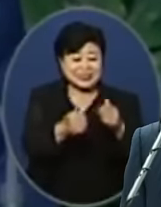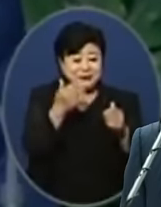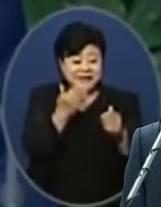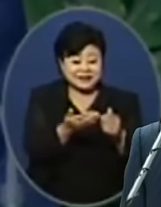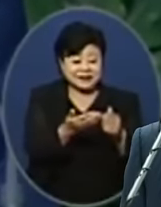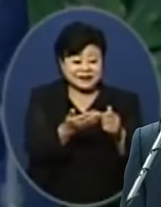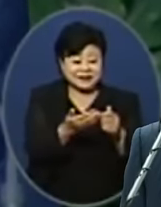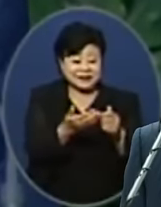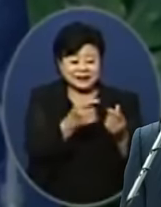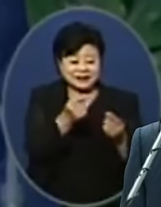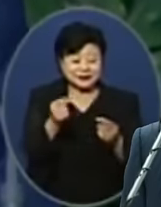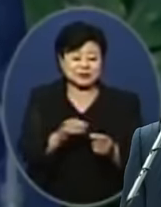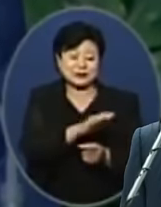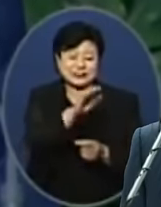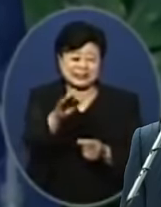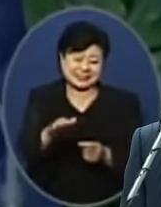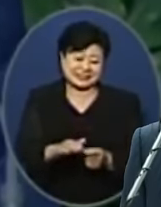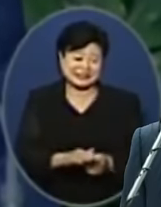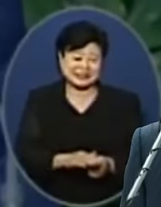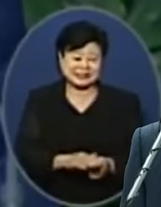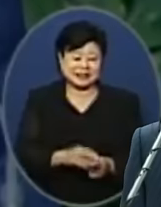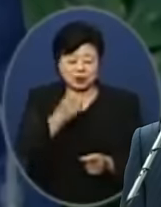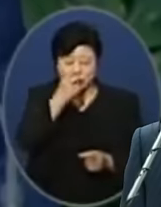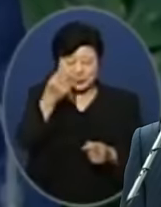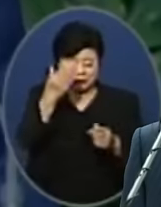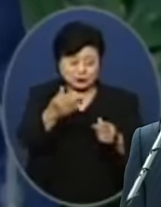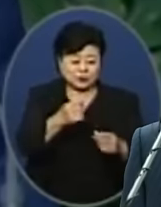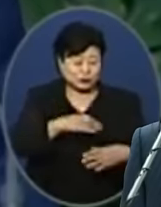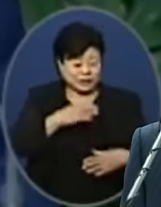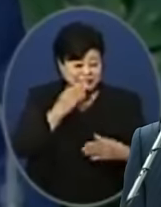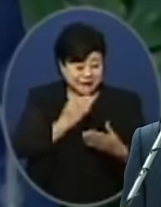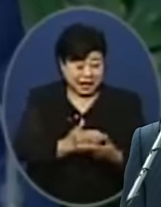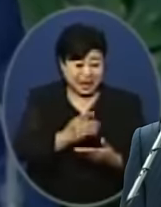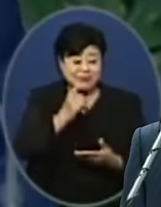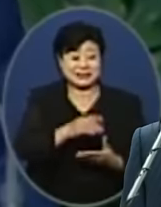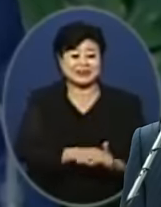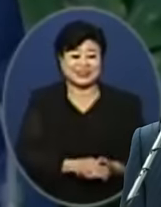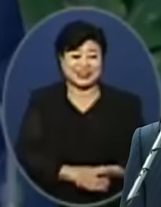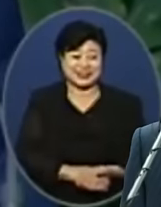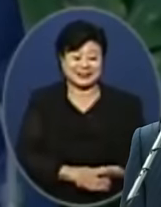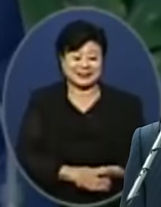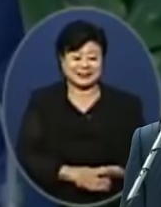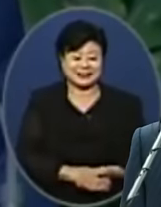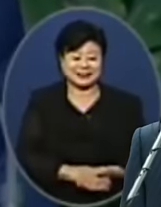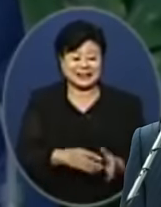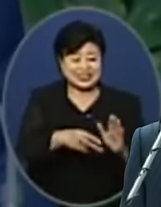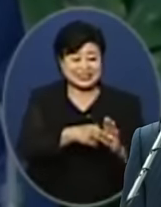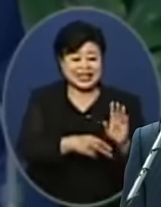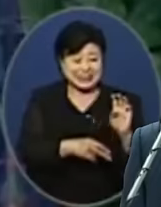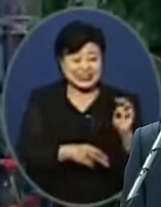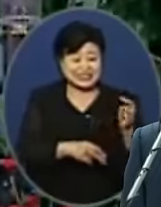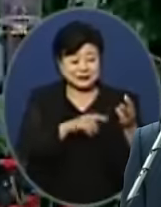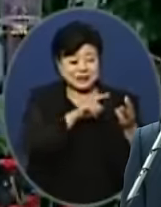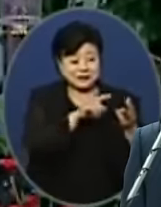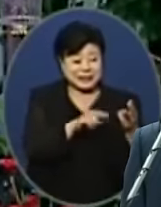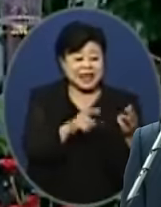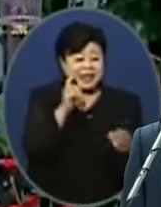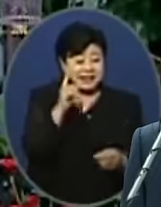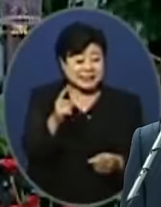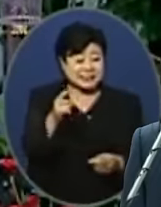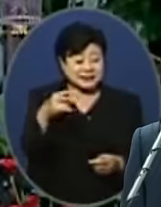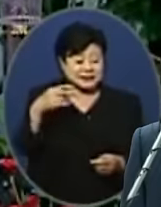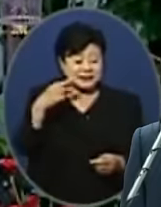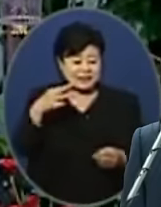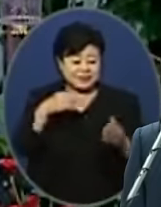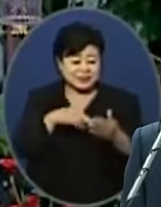하나님께서 이처럼 우리를 보장해 주어서 두려워하지 말라고 말하는 것입니다. 이사야 43장 1절로